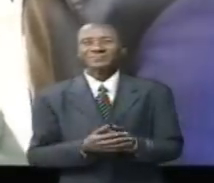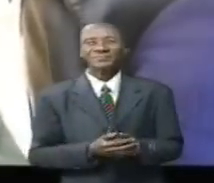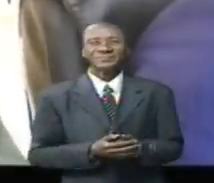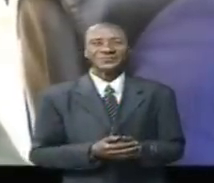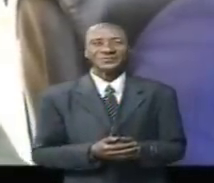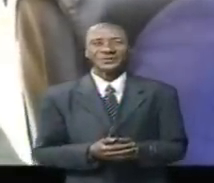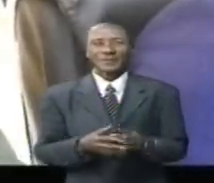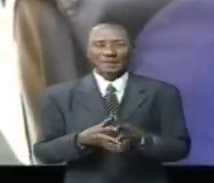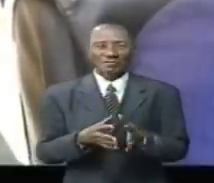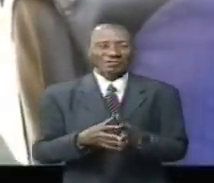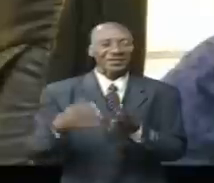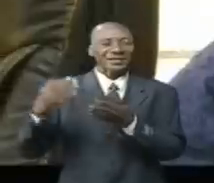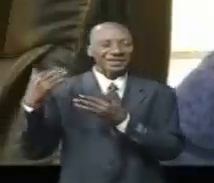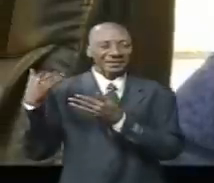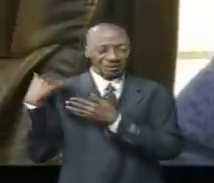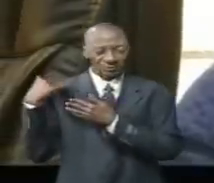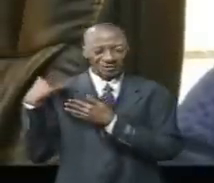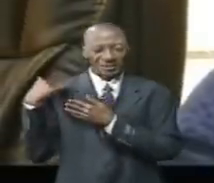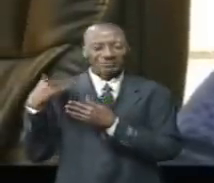cadres